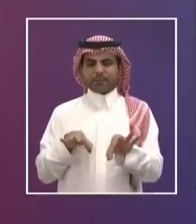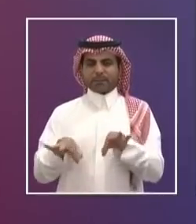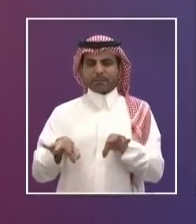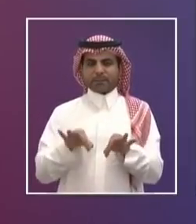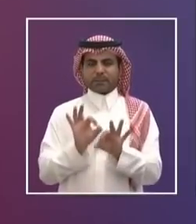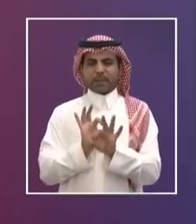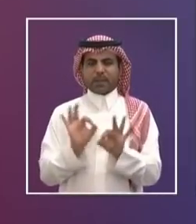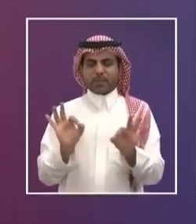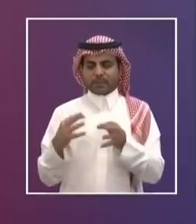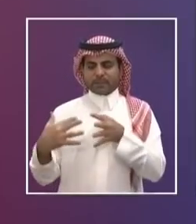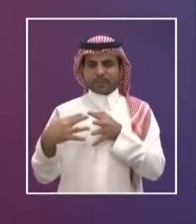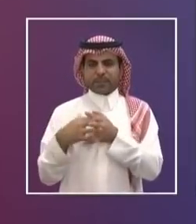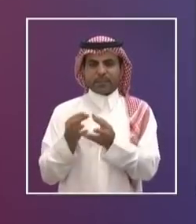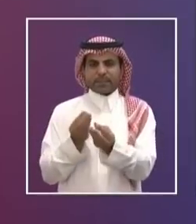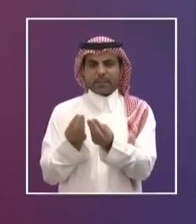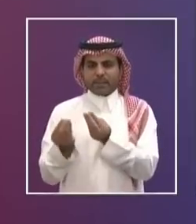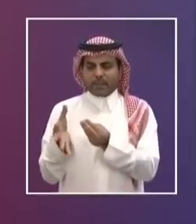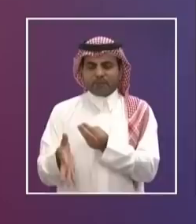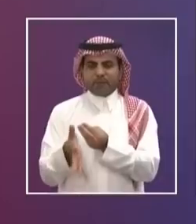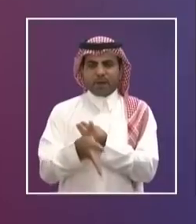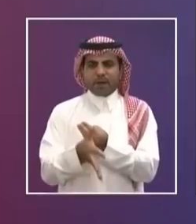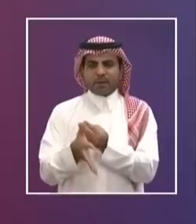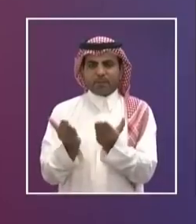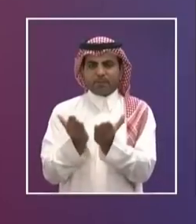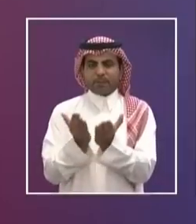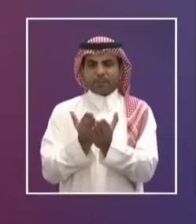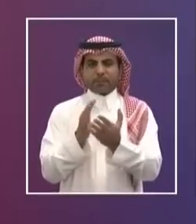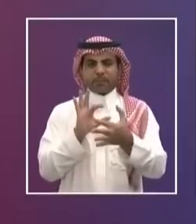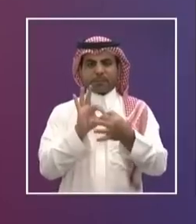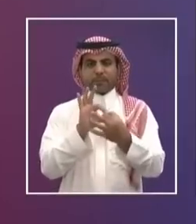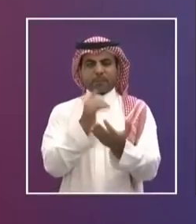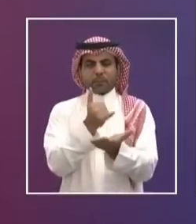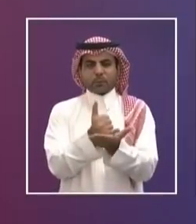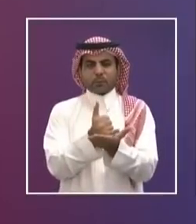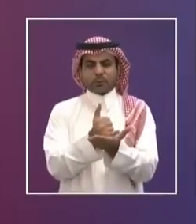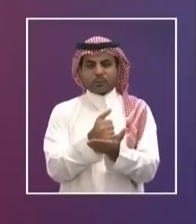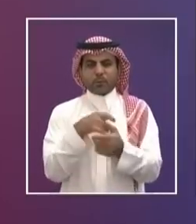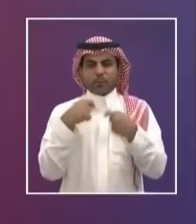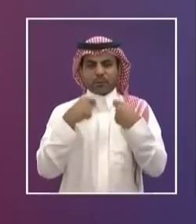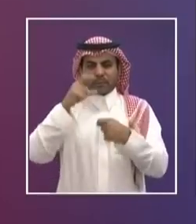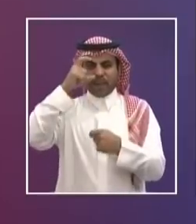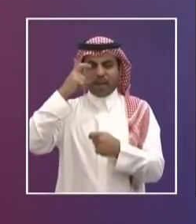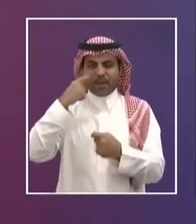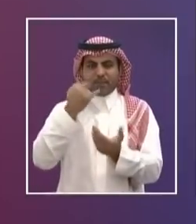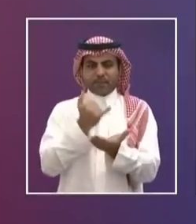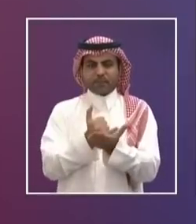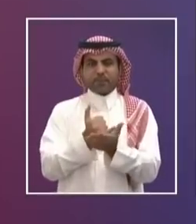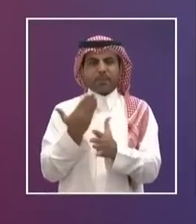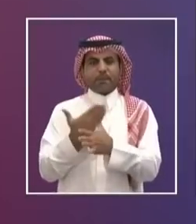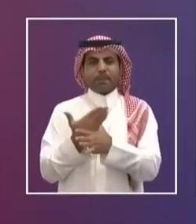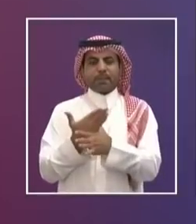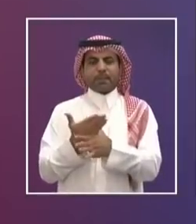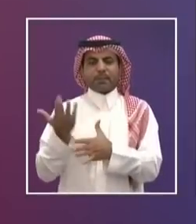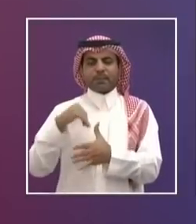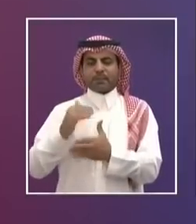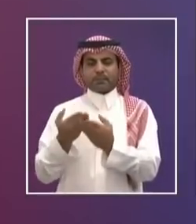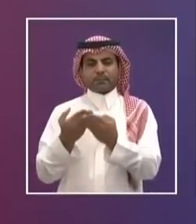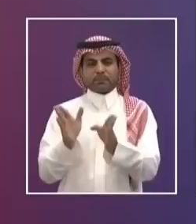الآن بالتعاون مع الجهات المختصة في وزارة التعليم، بحيث يكون